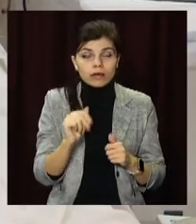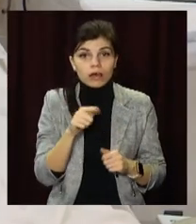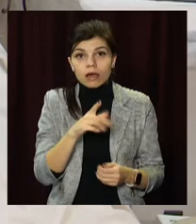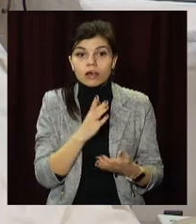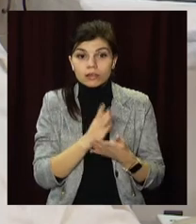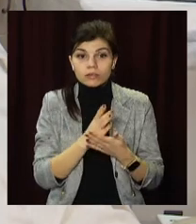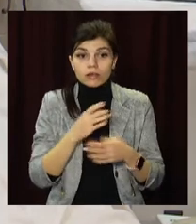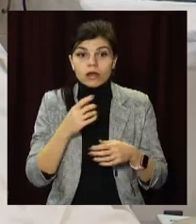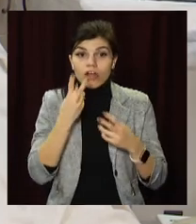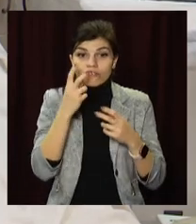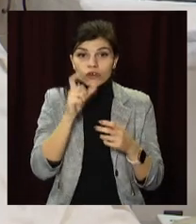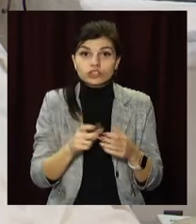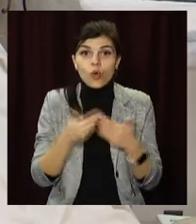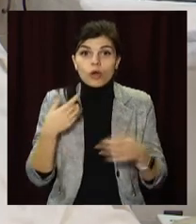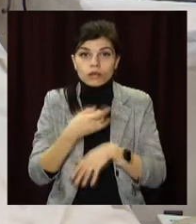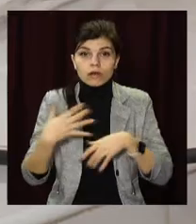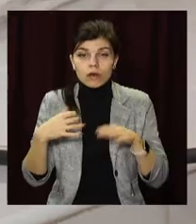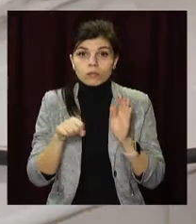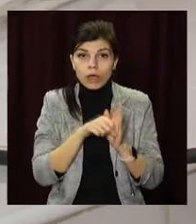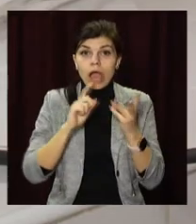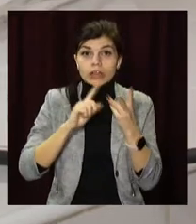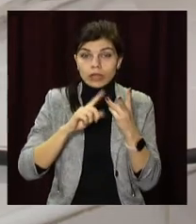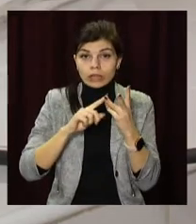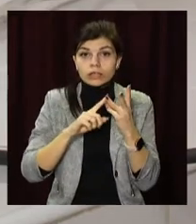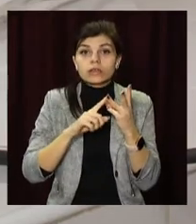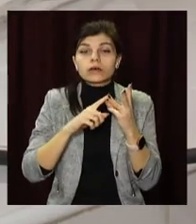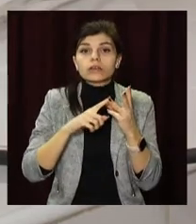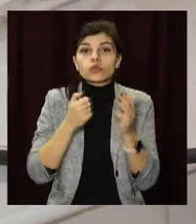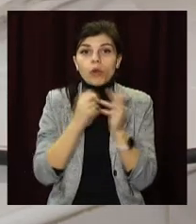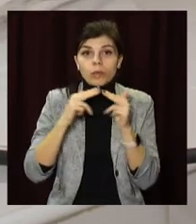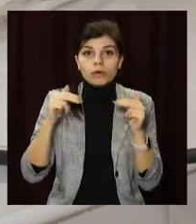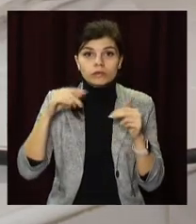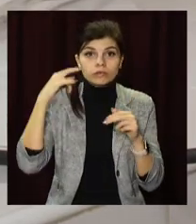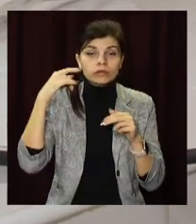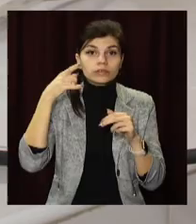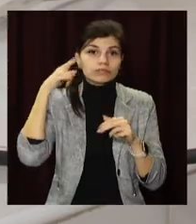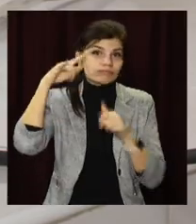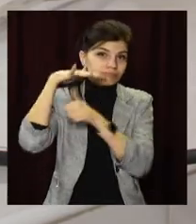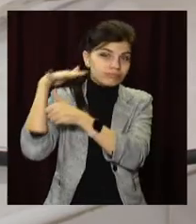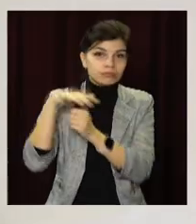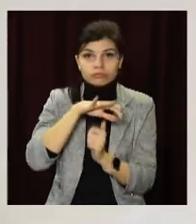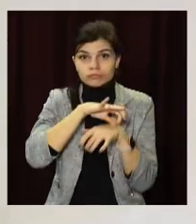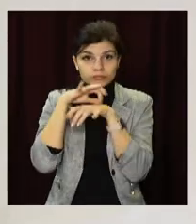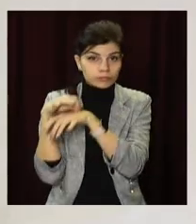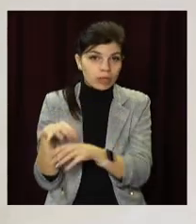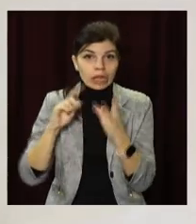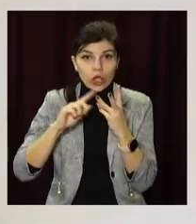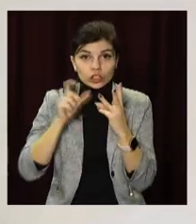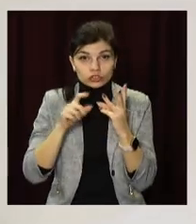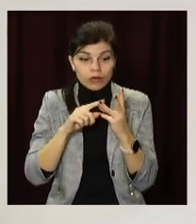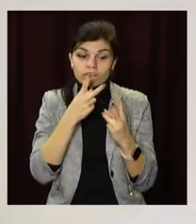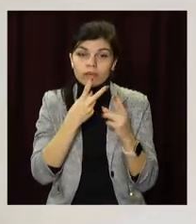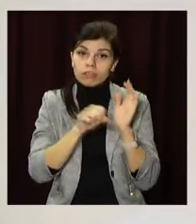загинули. Третього вночі доправили санавіацію до Дніпра. 25-річний чоловік у вкрай тяжкому стані, кажуть медики. У військового